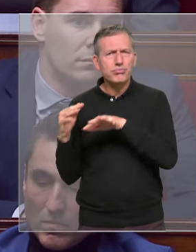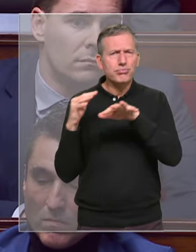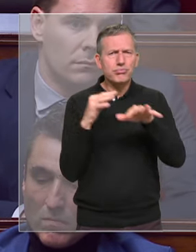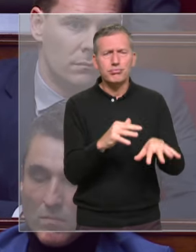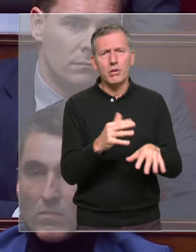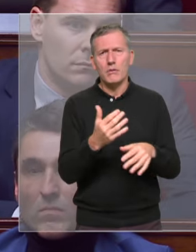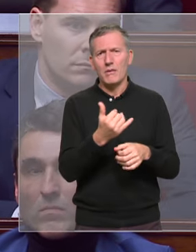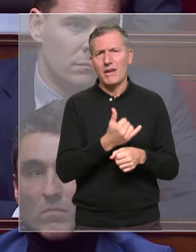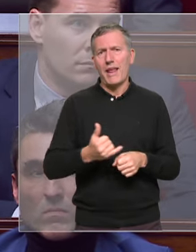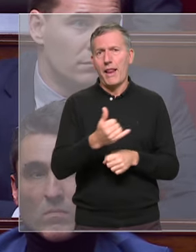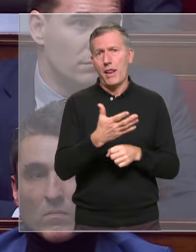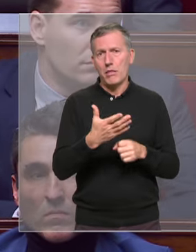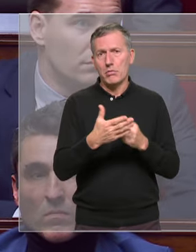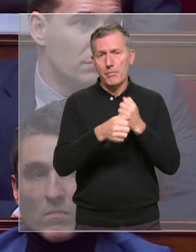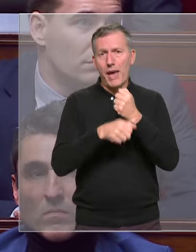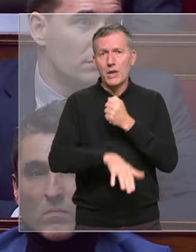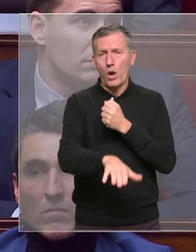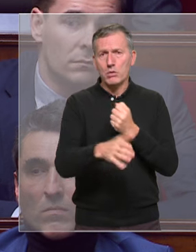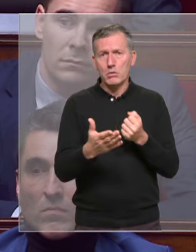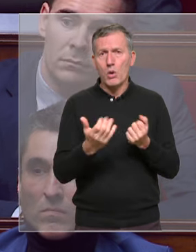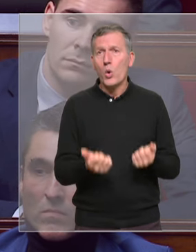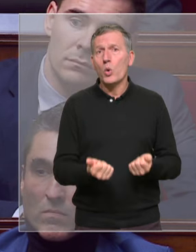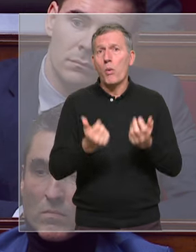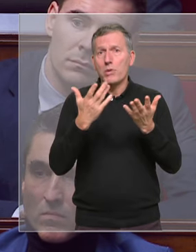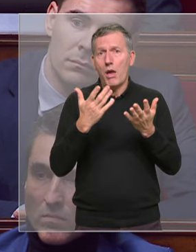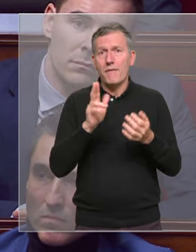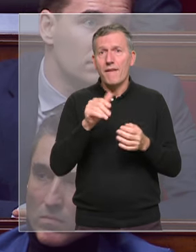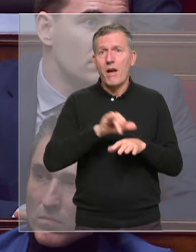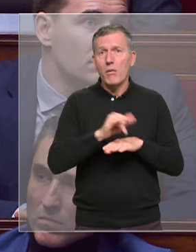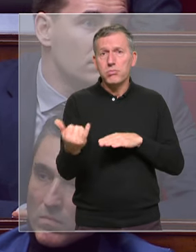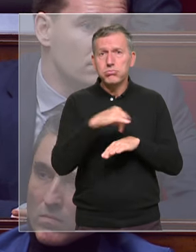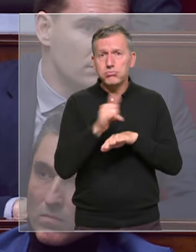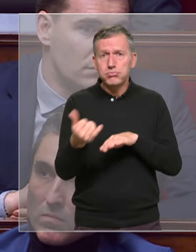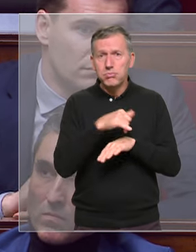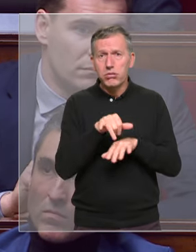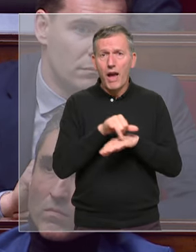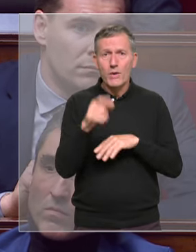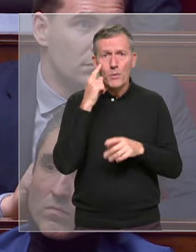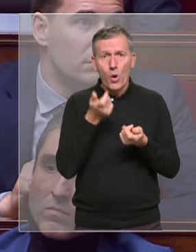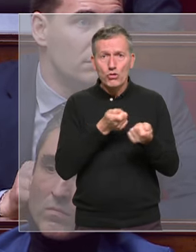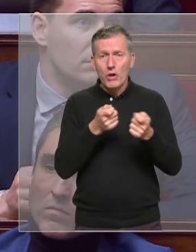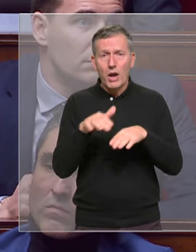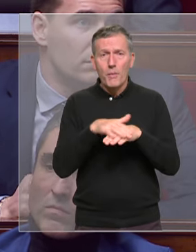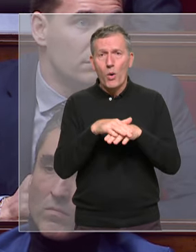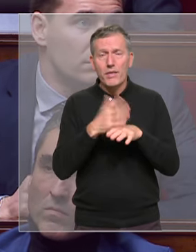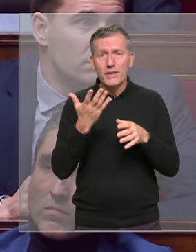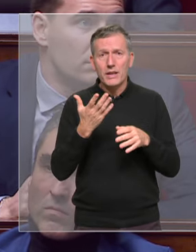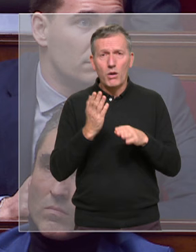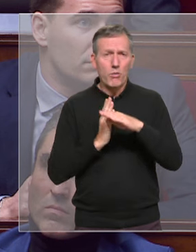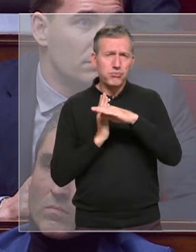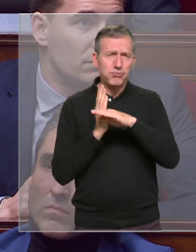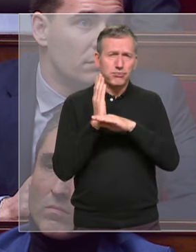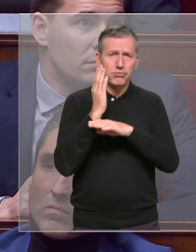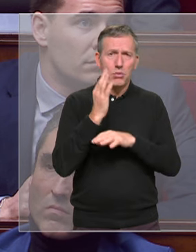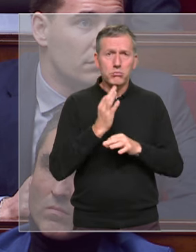sur notre 101e département ? Combien envisagez-vous de voyages en 777 pour gérer une politique de débordement du tonneau